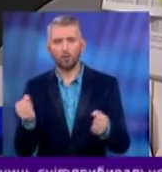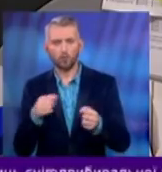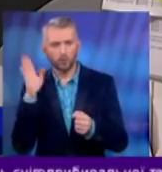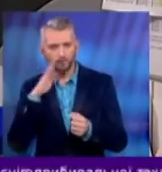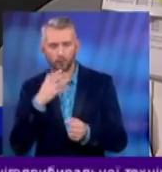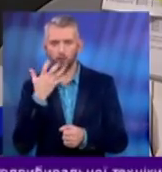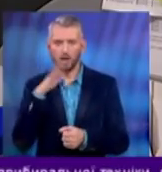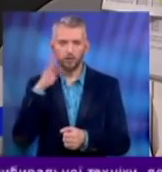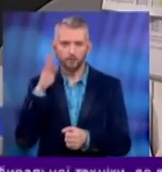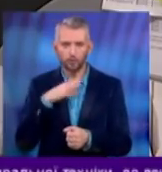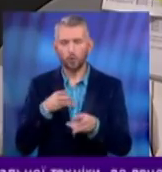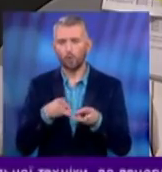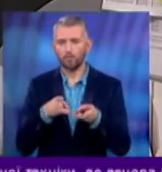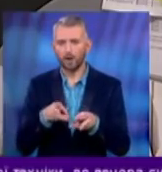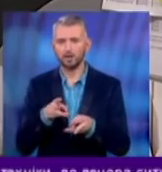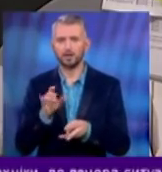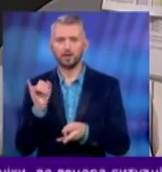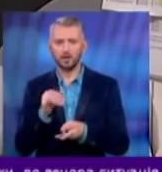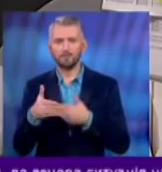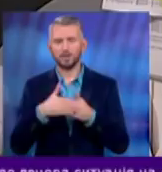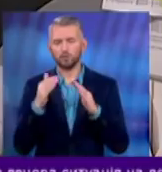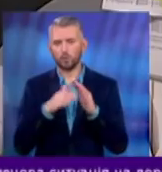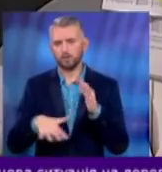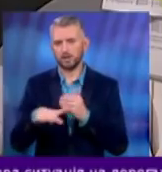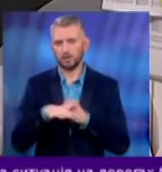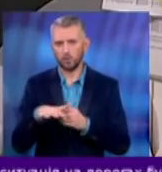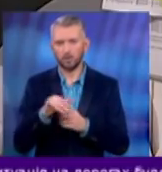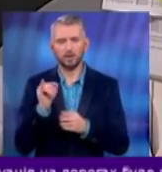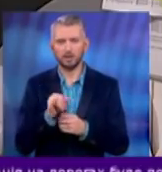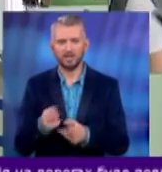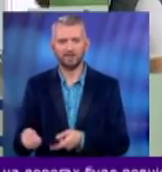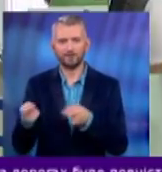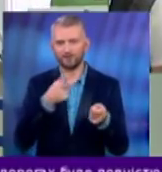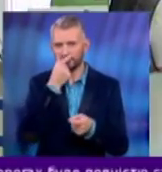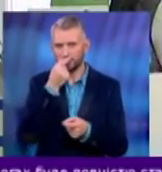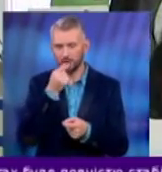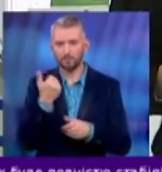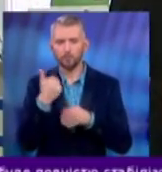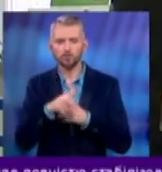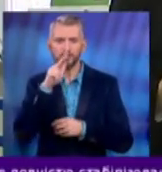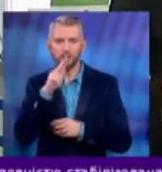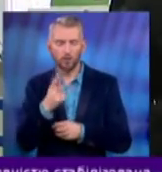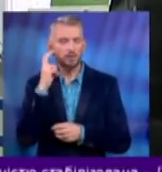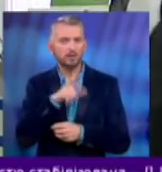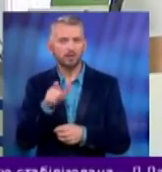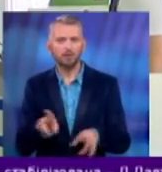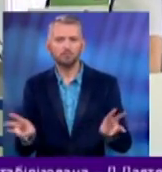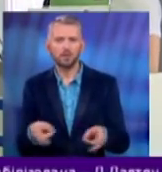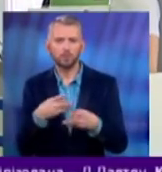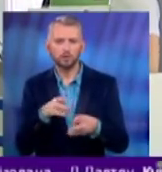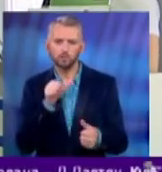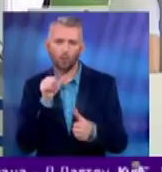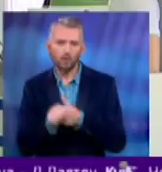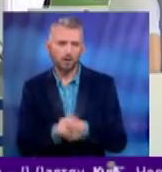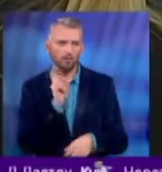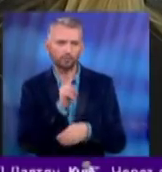на гарячу, на опалення, на прибудинкові території та вивіз побутових відходів. Уже третій рік поспіль киянам не потрібно окремо